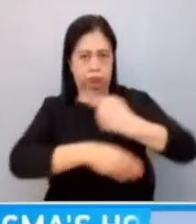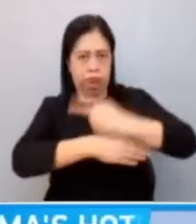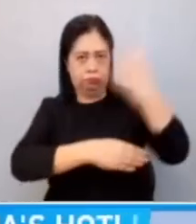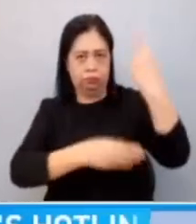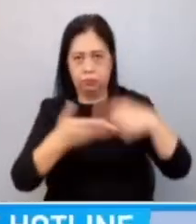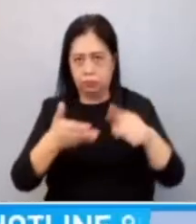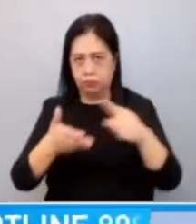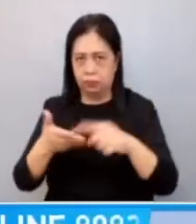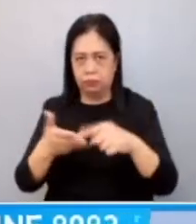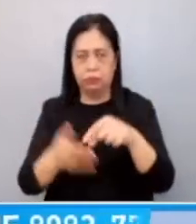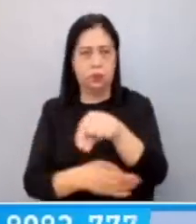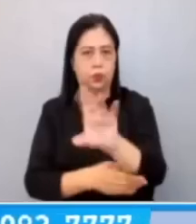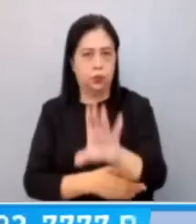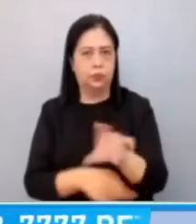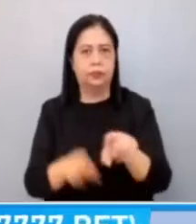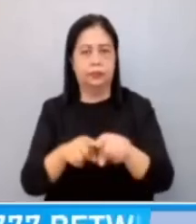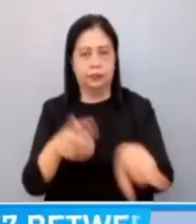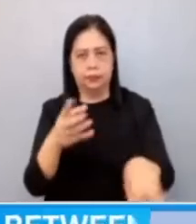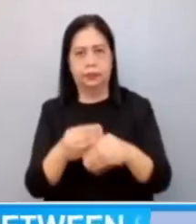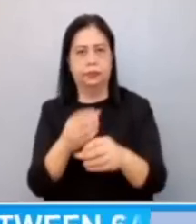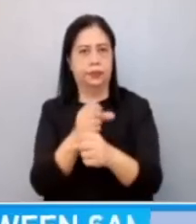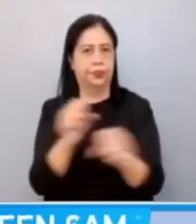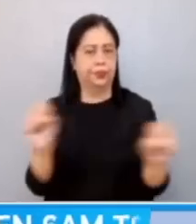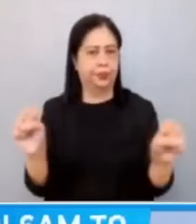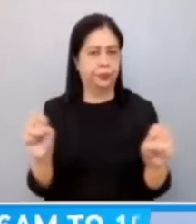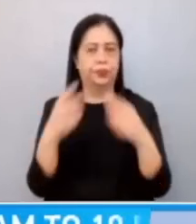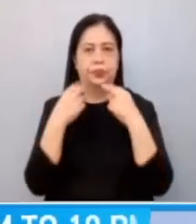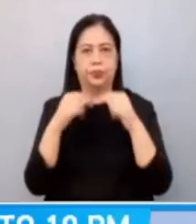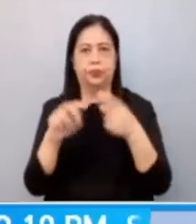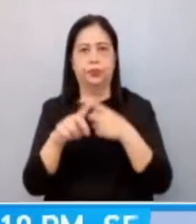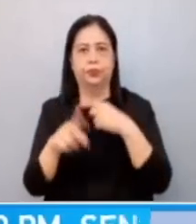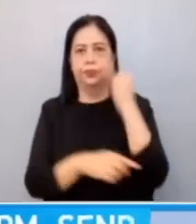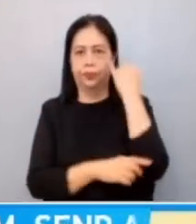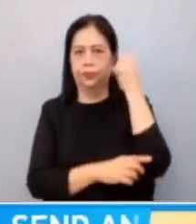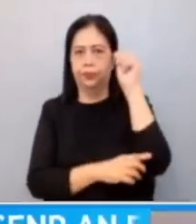Quezon City bilang dagdag seguridad. Balitang hatid ni James Agustin.